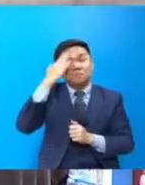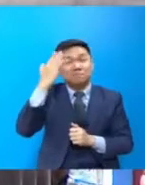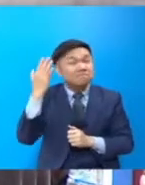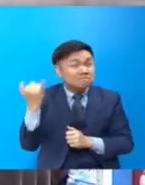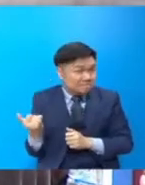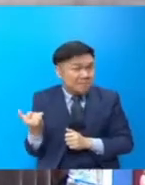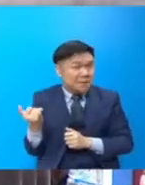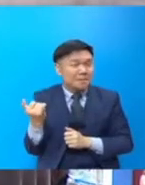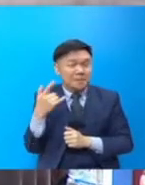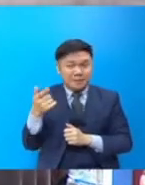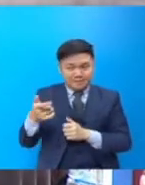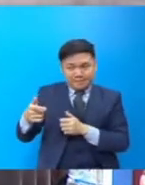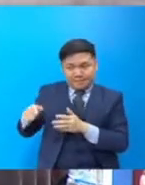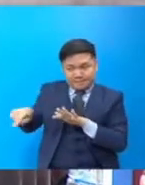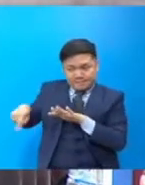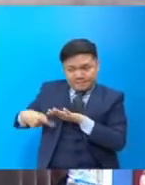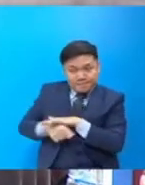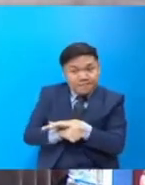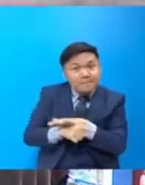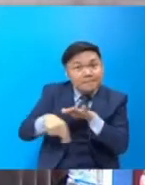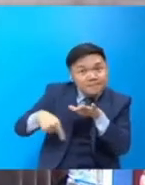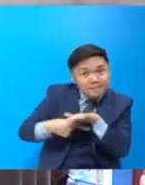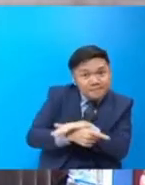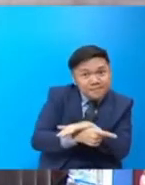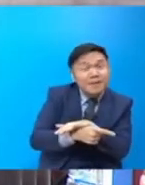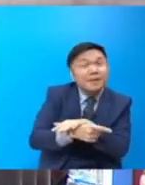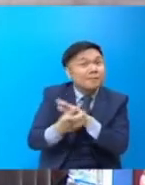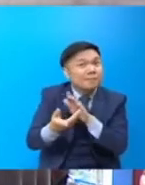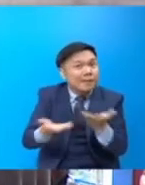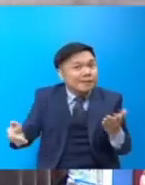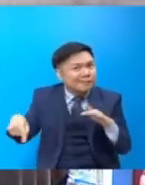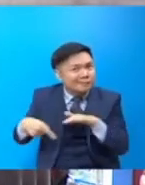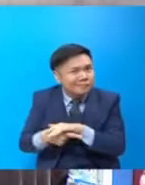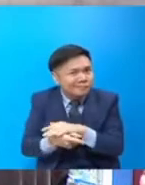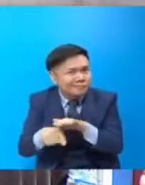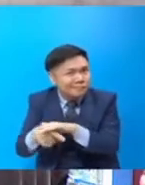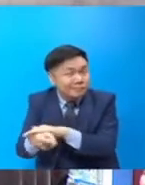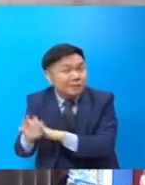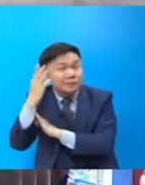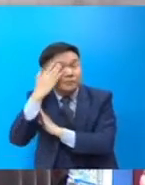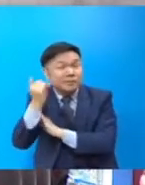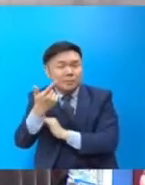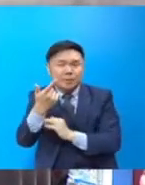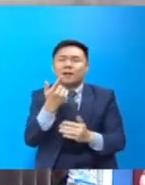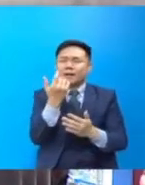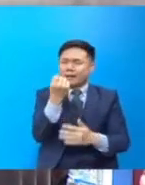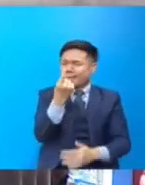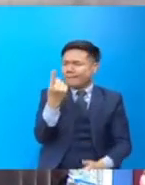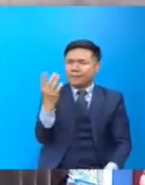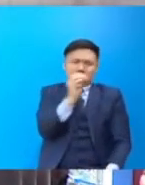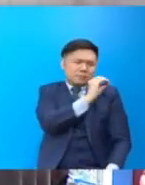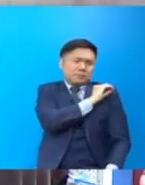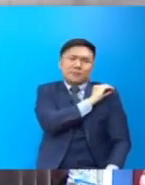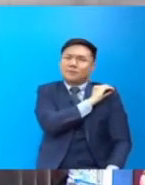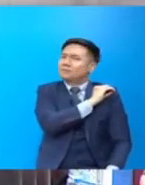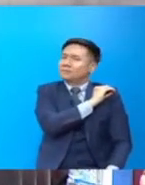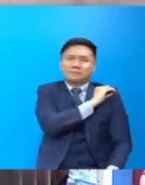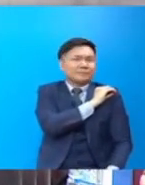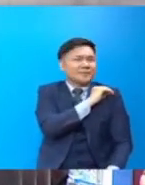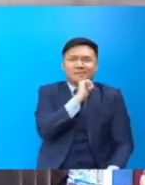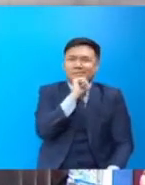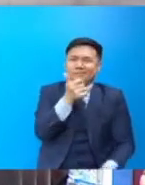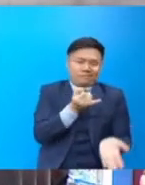activity Hai penyelundupan di negeri ini kerana wujudnya ya pegawai-pegawai kerajaan yang tidak amanah